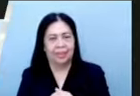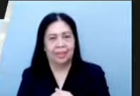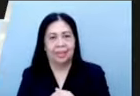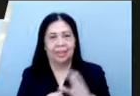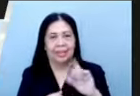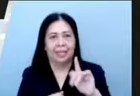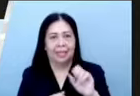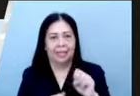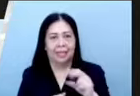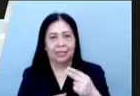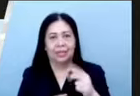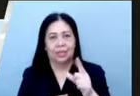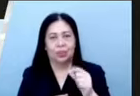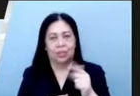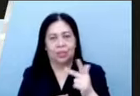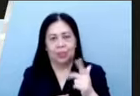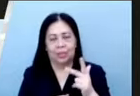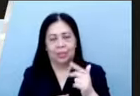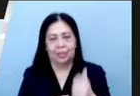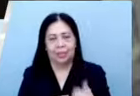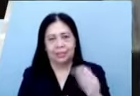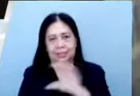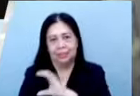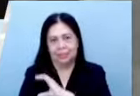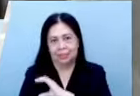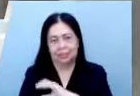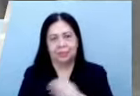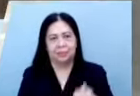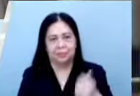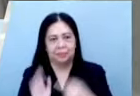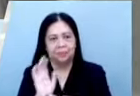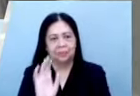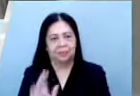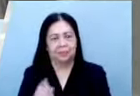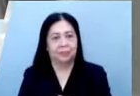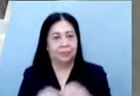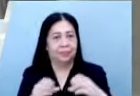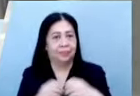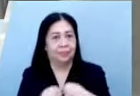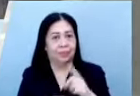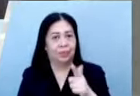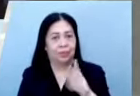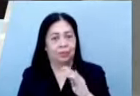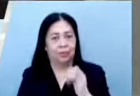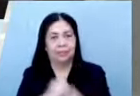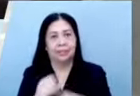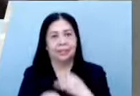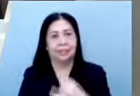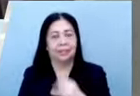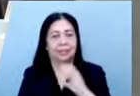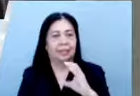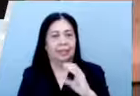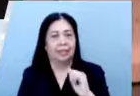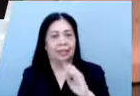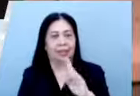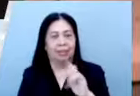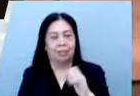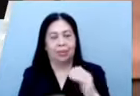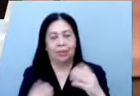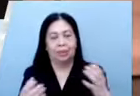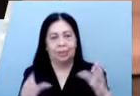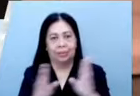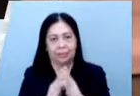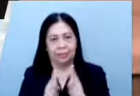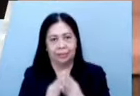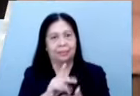2023 champion John Rex. Ang participation ng GMA Network sa 24th International Cable Congress and Exhibition ay bahagi